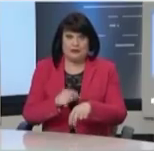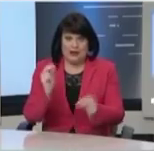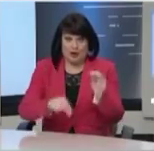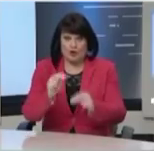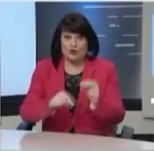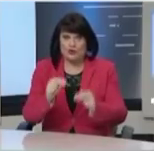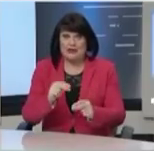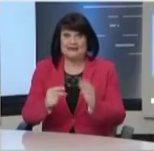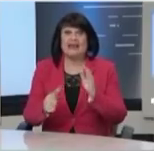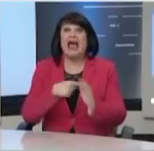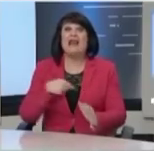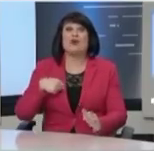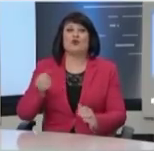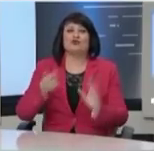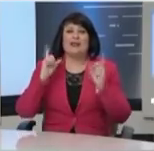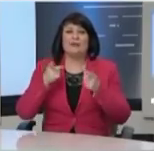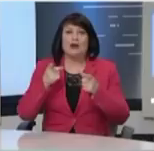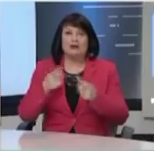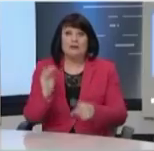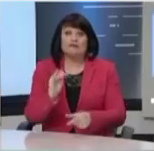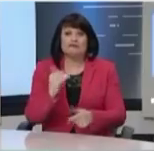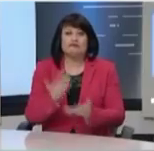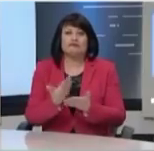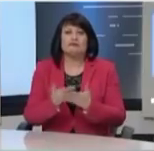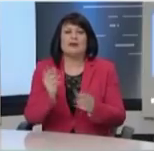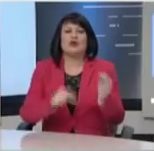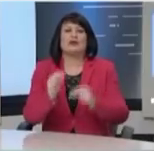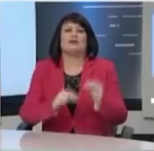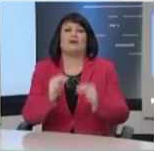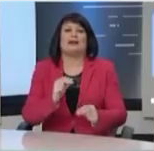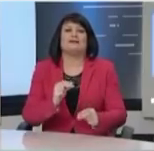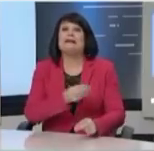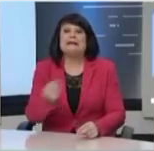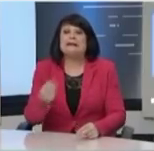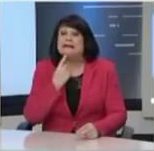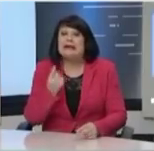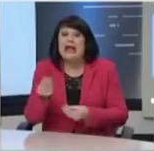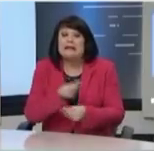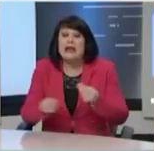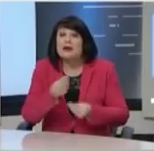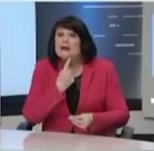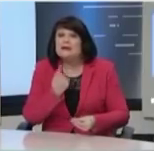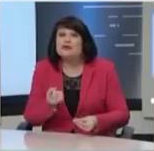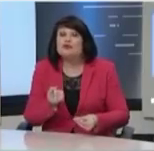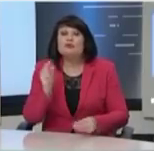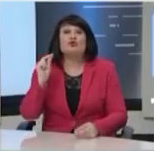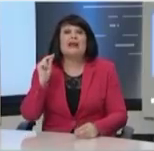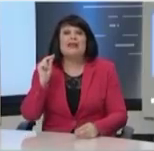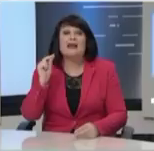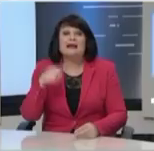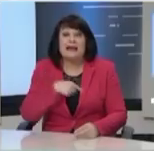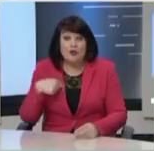πρώτη μέρα που γίνατε αρχηγός? Αλλά αυτό που έχει σημασία για τον ελληνικό λαό είναι κυρίως με τι ανταλλάγματα σας το υποσχέθηκαν